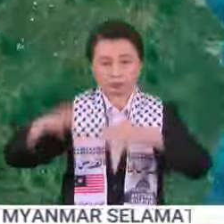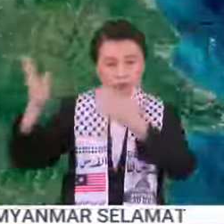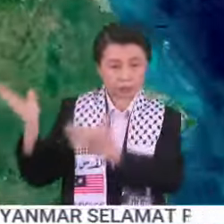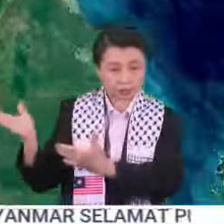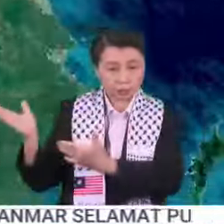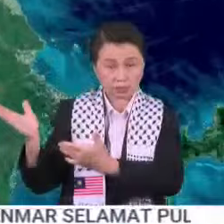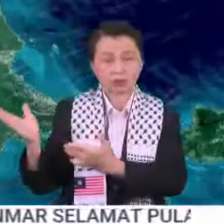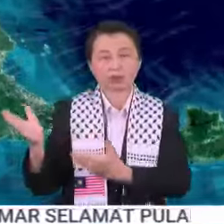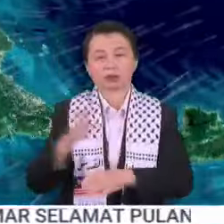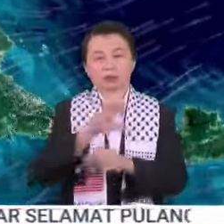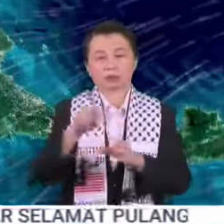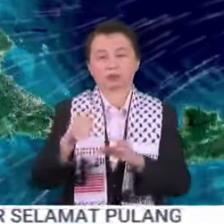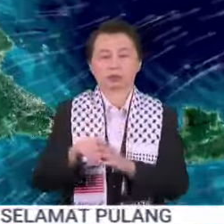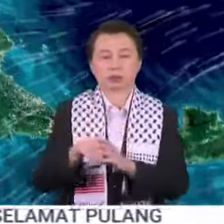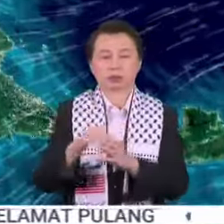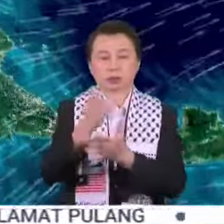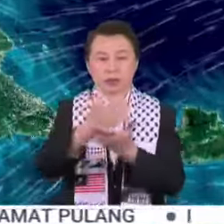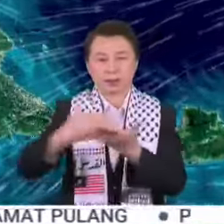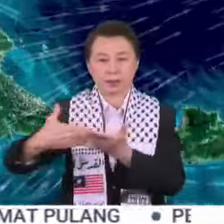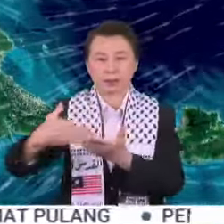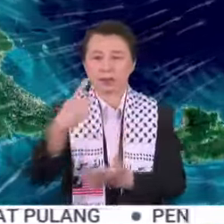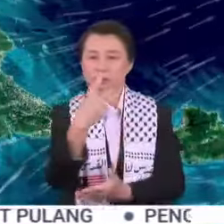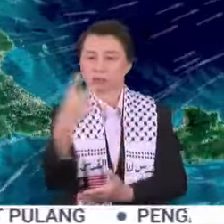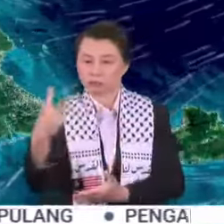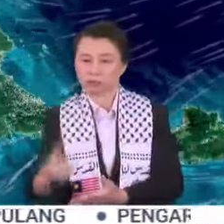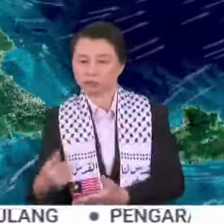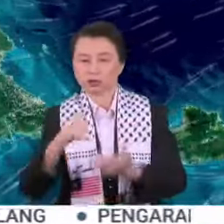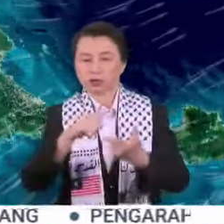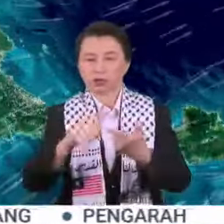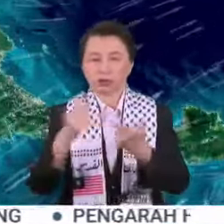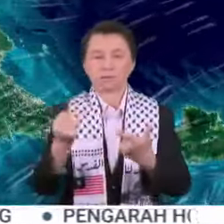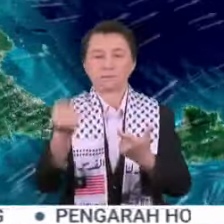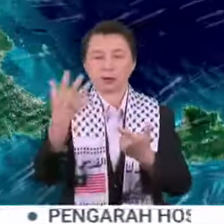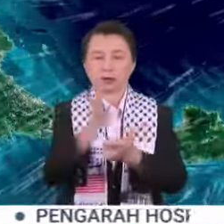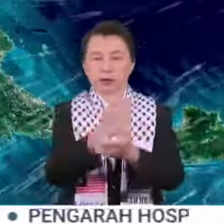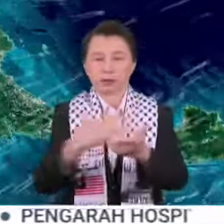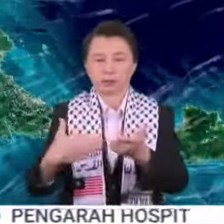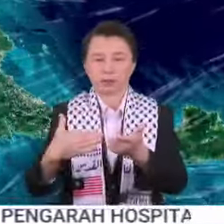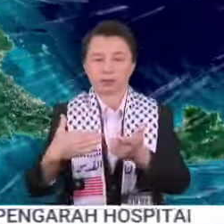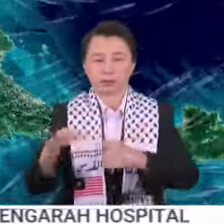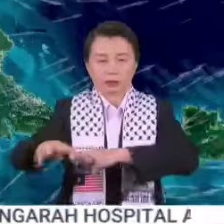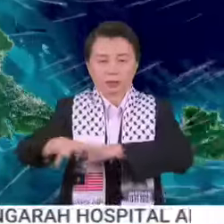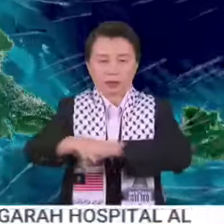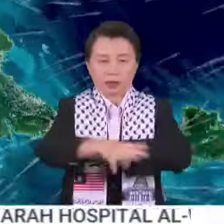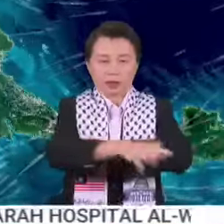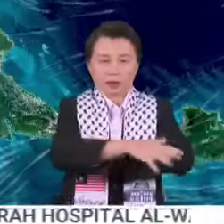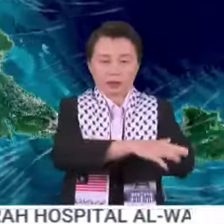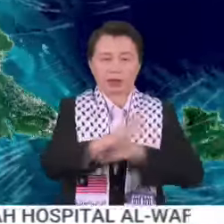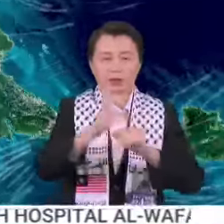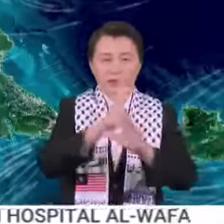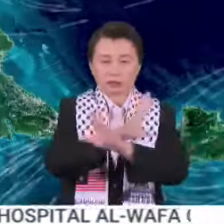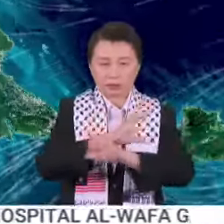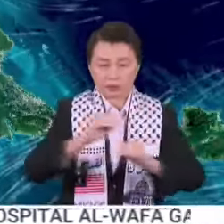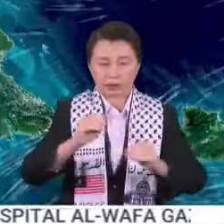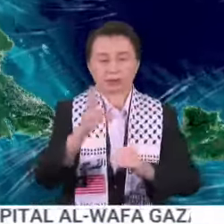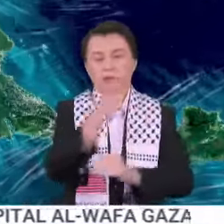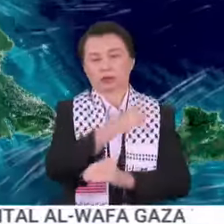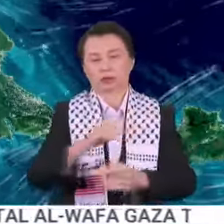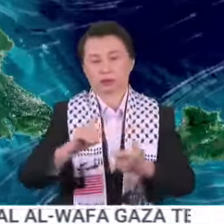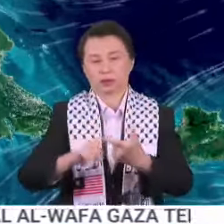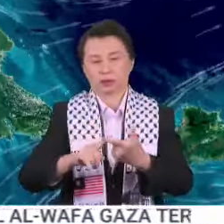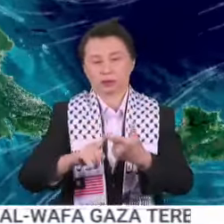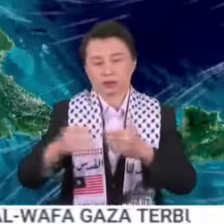satu dua tempat melibatkan bahagian Kuching dan juga di kebanyakan bahagian di pesisir pantai negeri Sarawak. Begitu juga